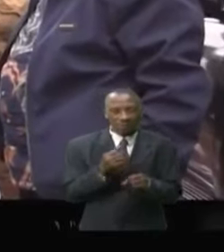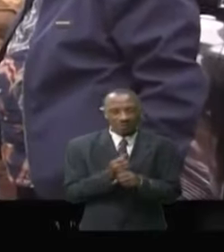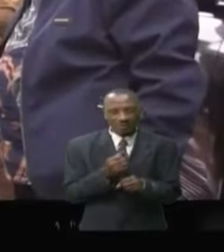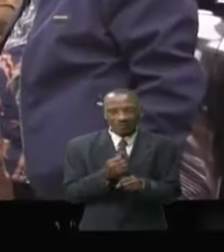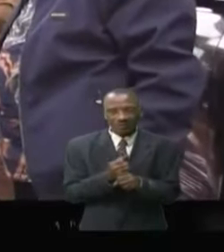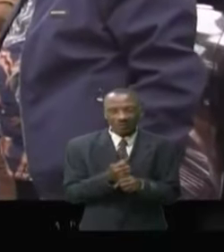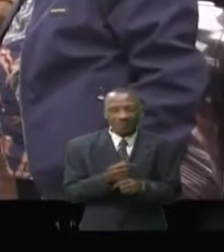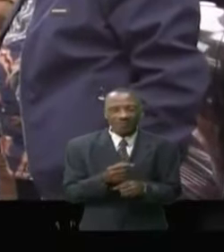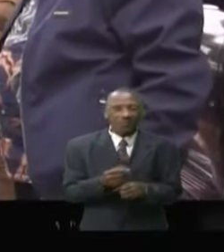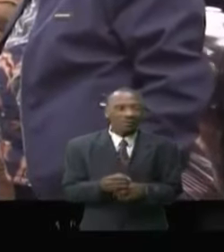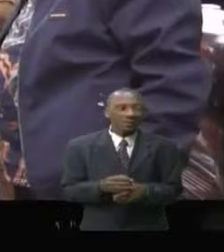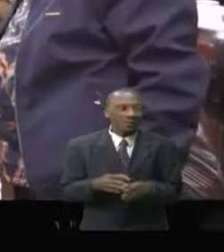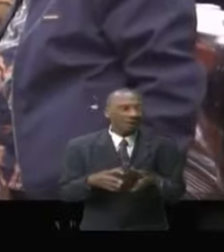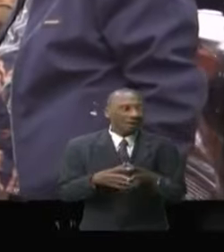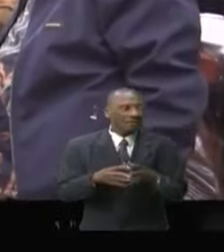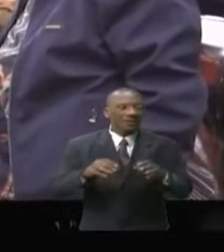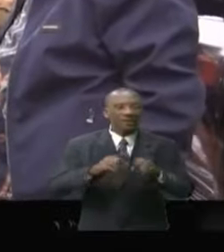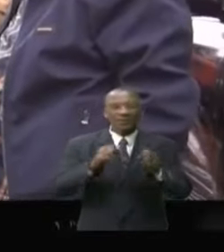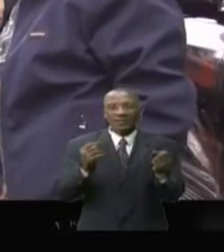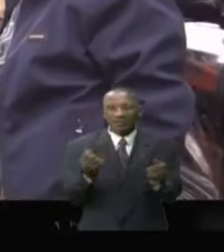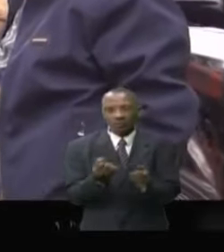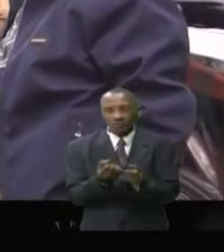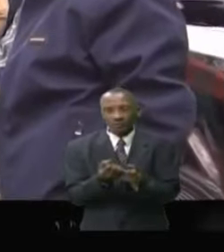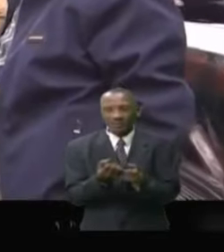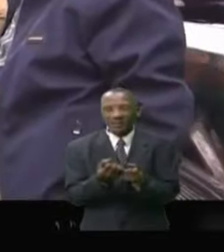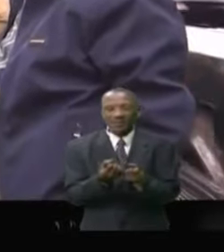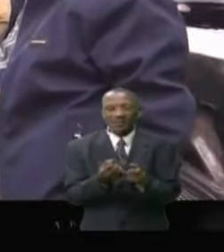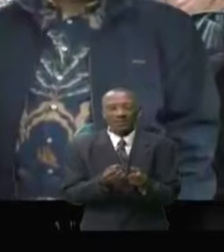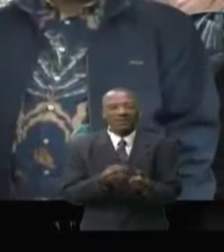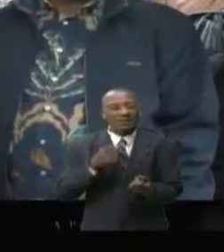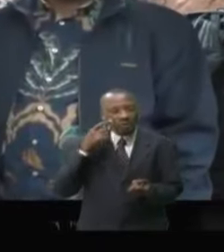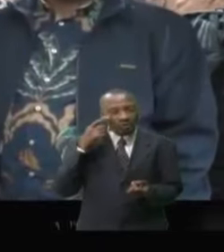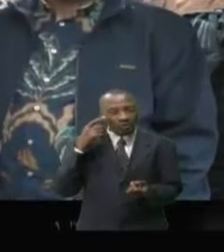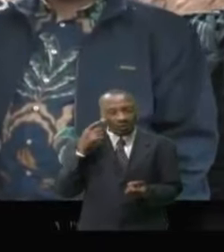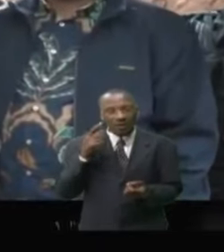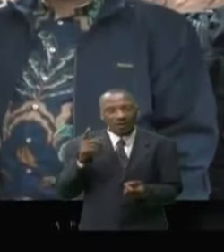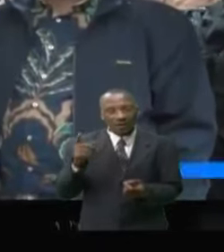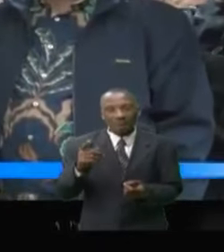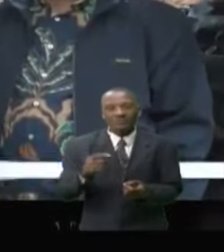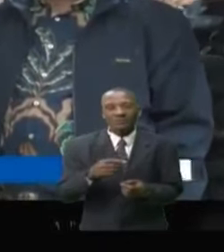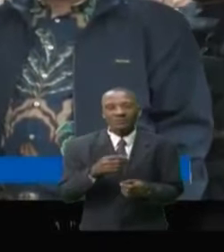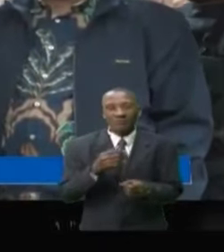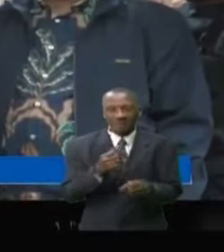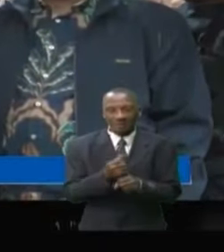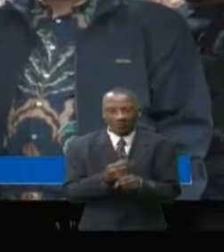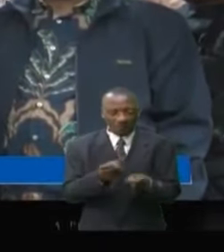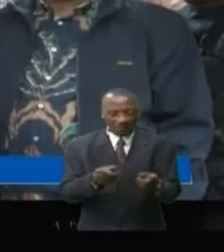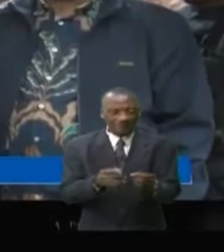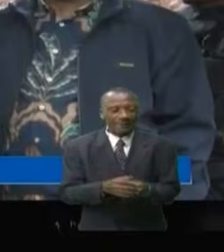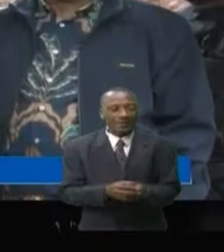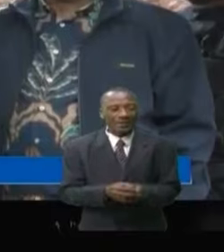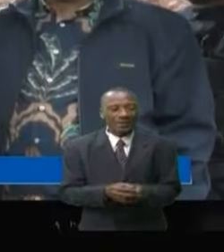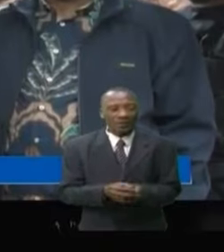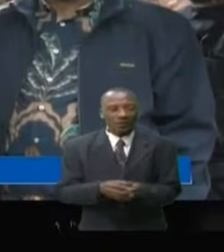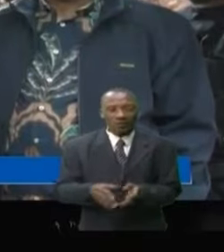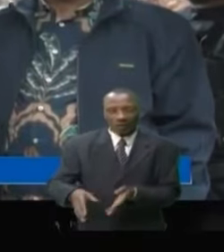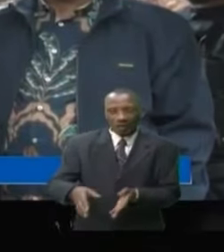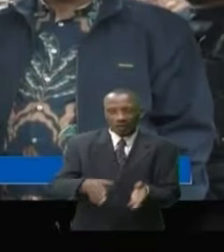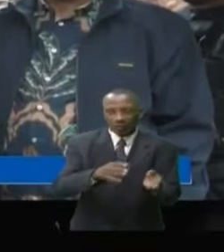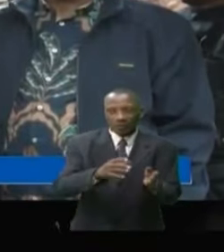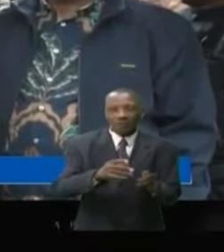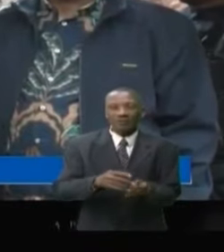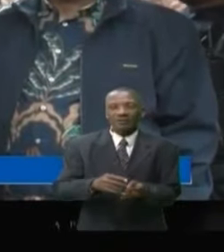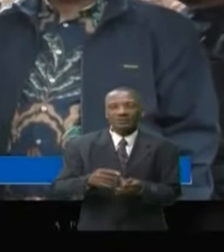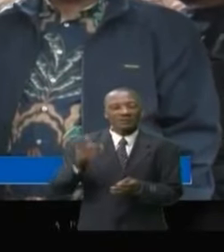route va être construite il faudrait qu'on se souvienne que c'est la première i fois jamais la route n'a été construite